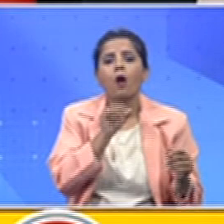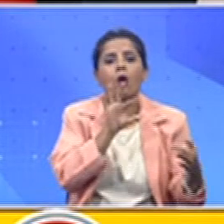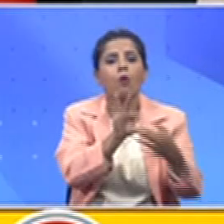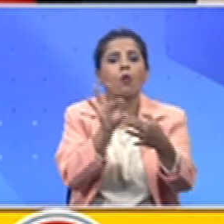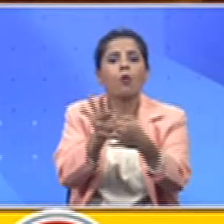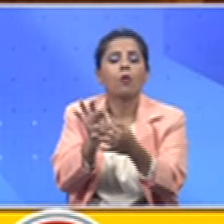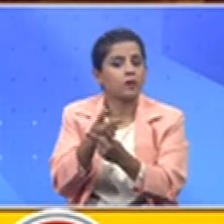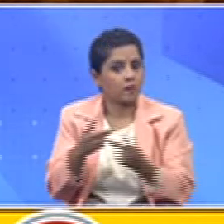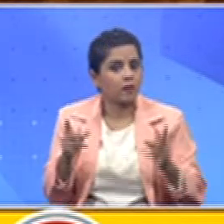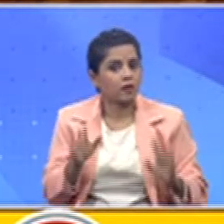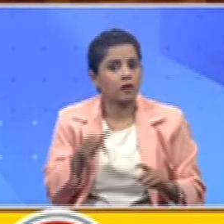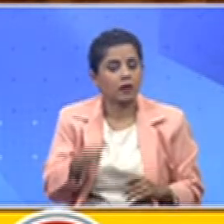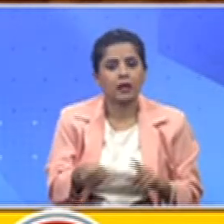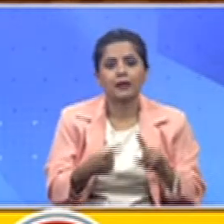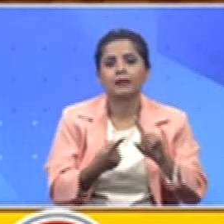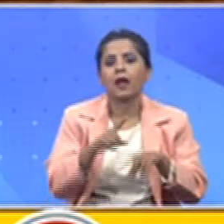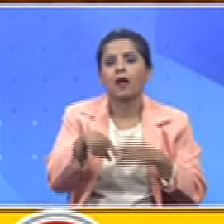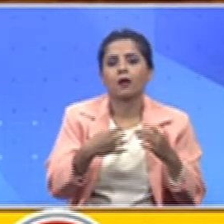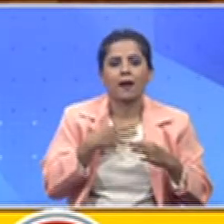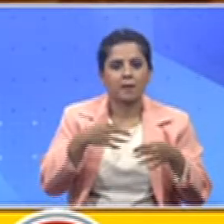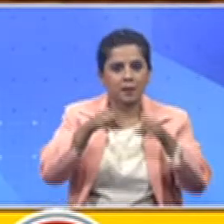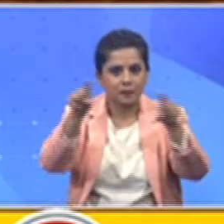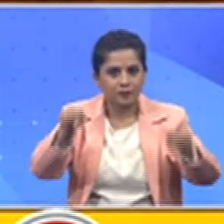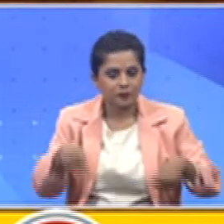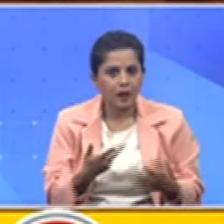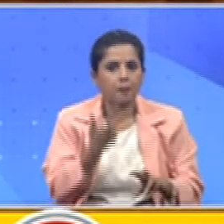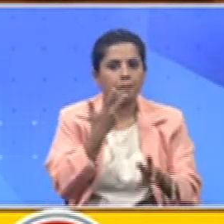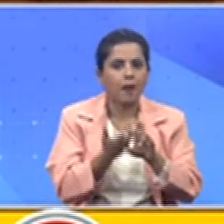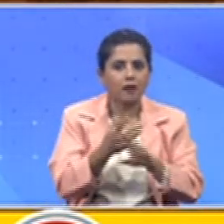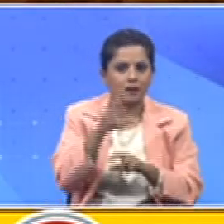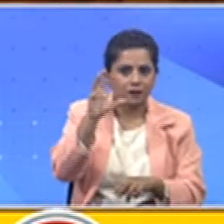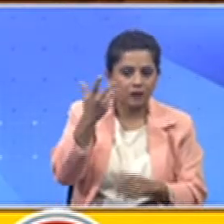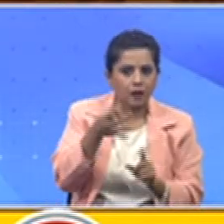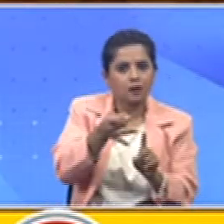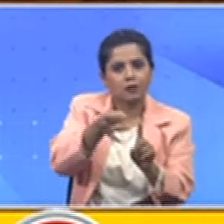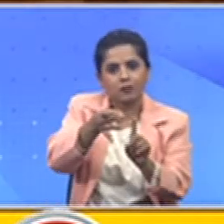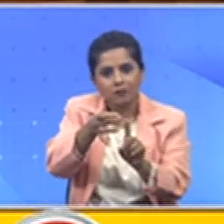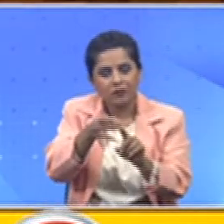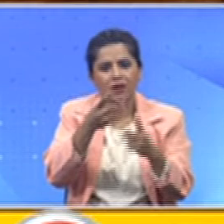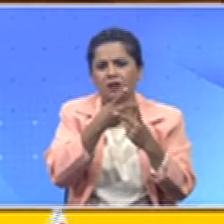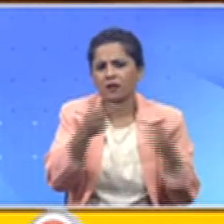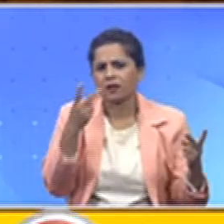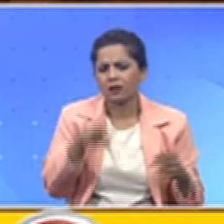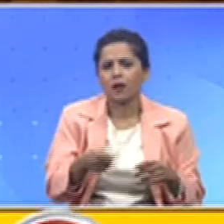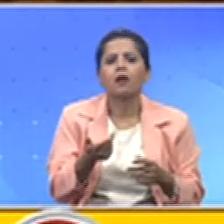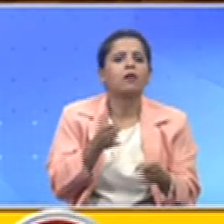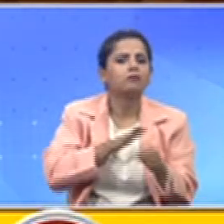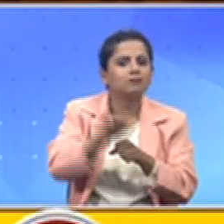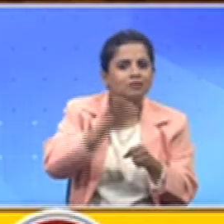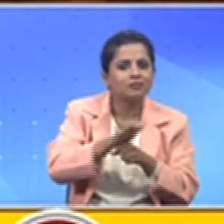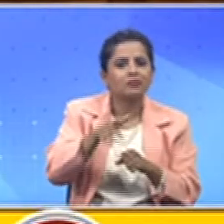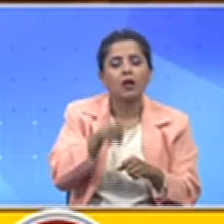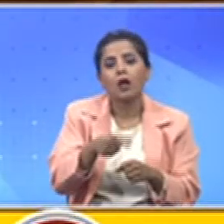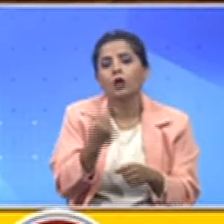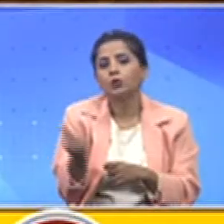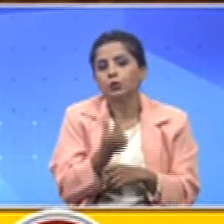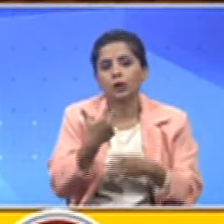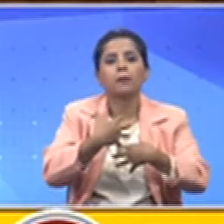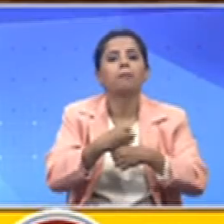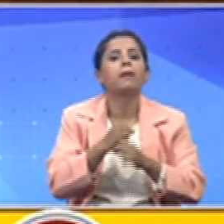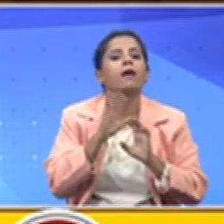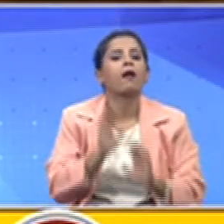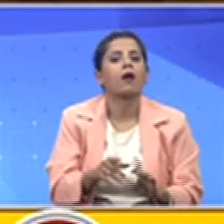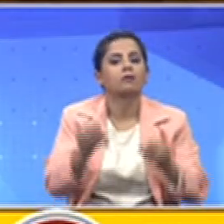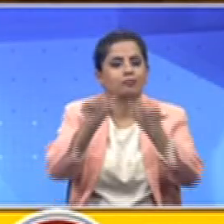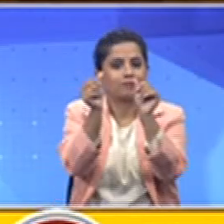है। ये टेराकोटा, स्टोन, मेटल और लकड़ी के इस्तेमाल से बनाई गई है।